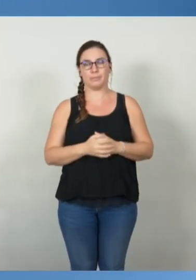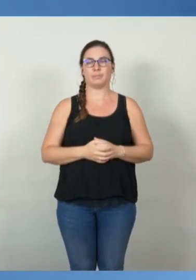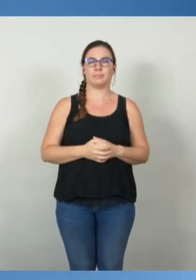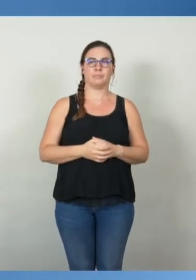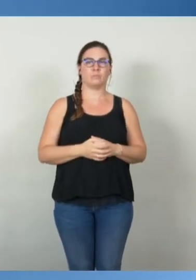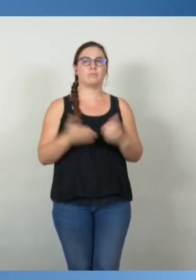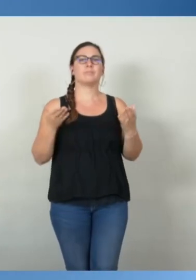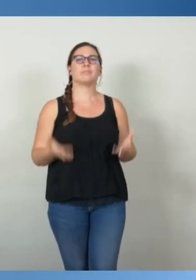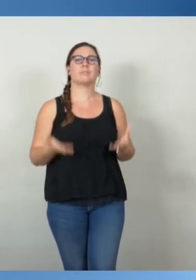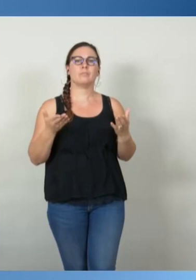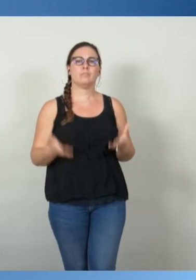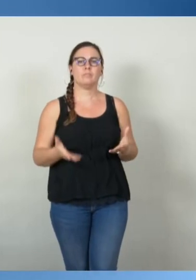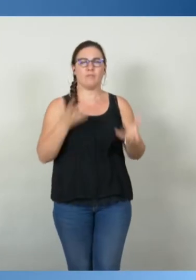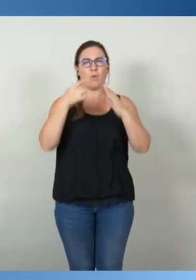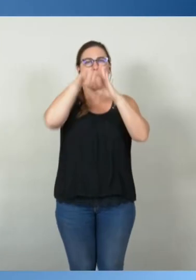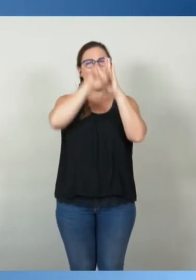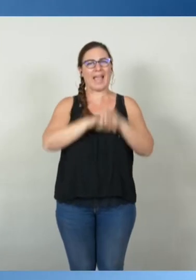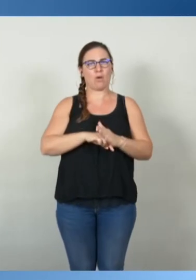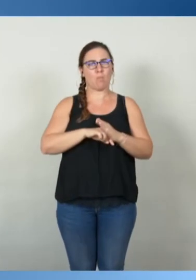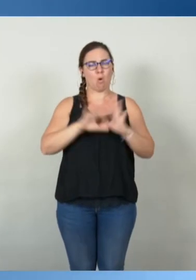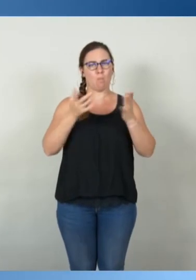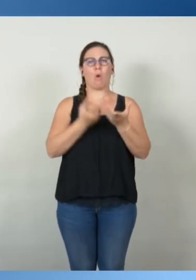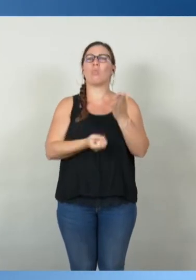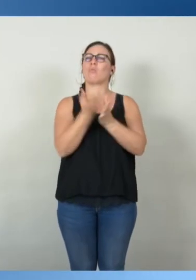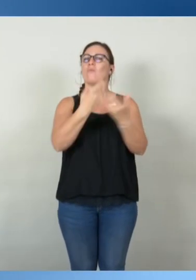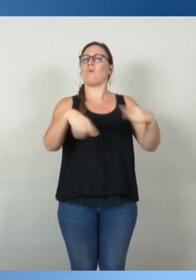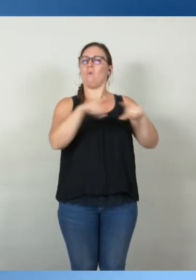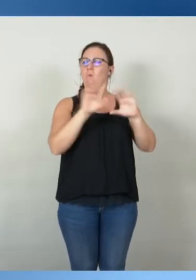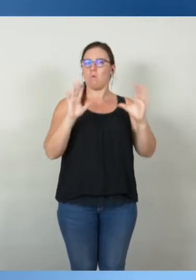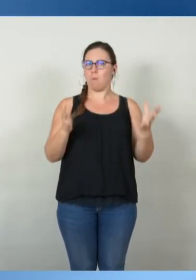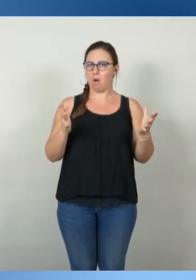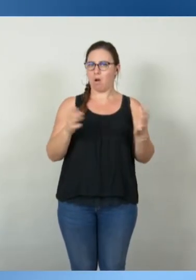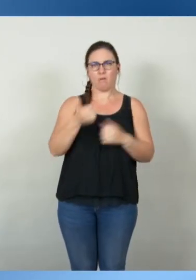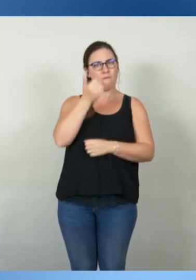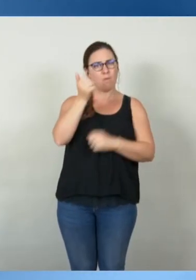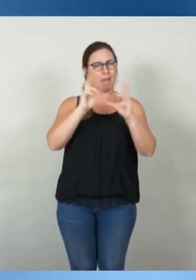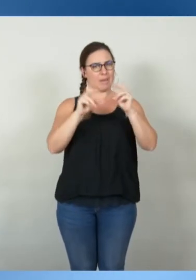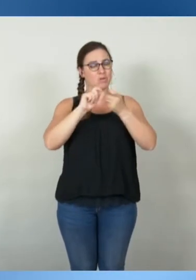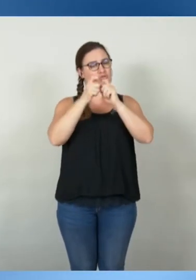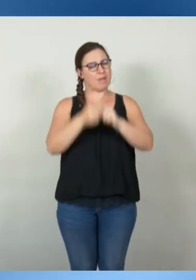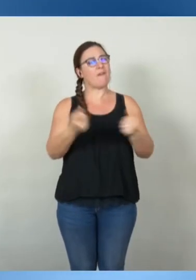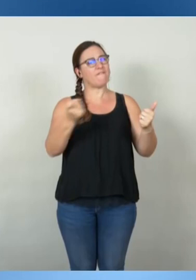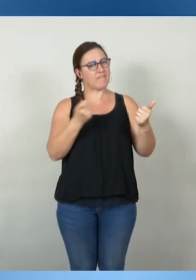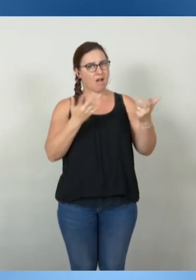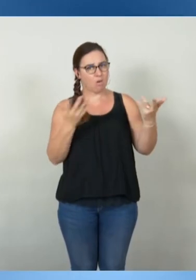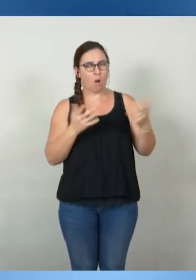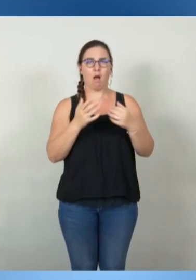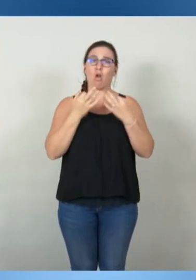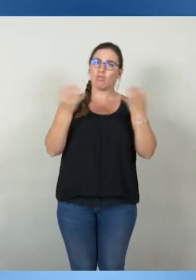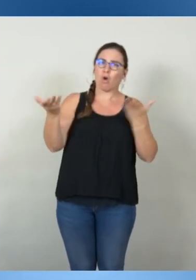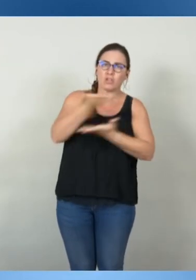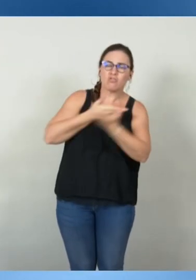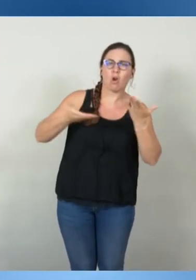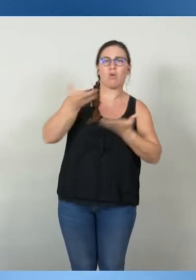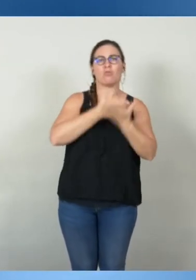je voudrais évoquer le fond du règlement de ce nouveau comité d'avis d'abord vous justifiez les changements par les retours des temps d'échanges avec